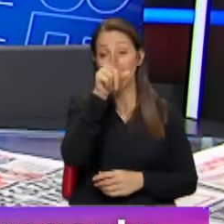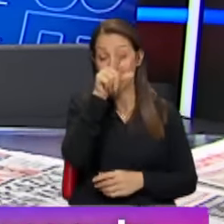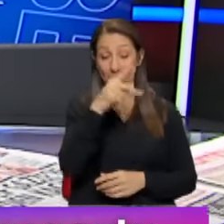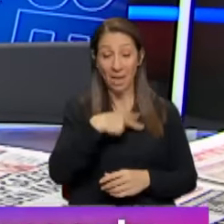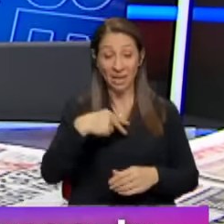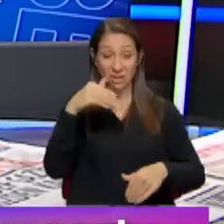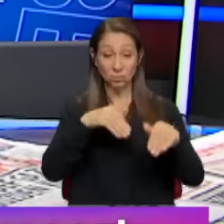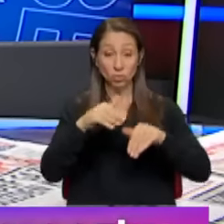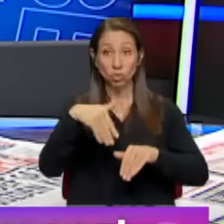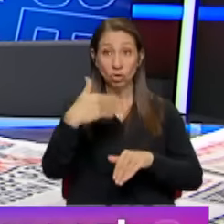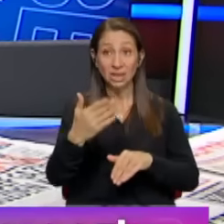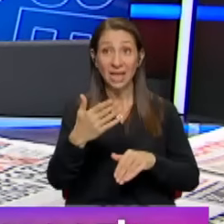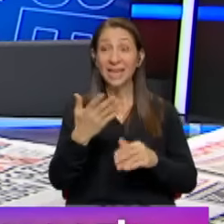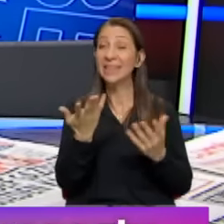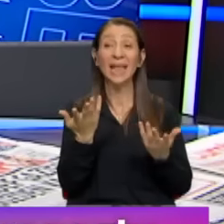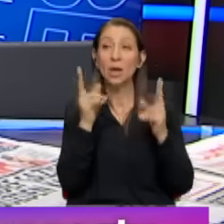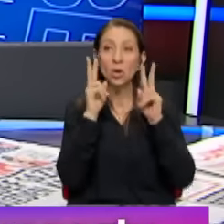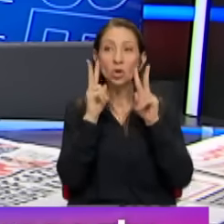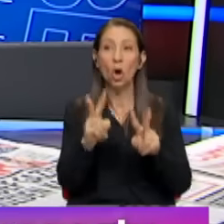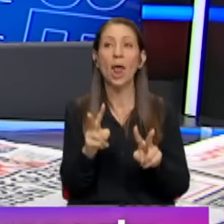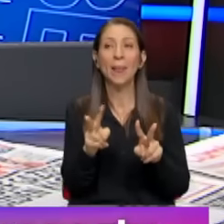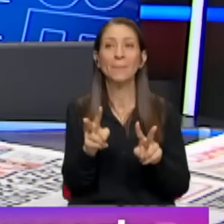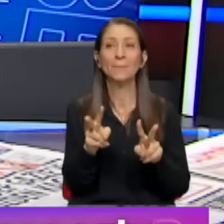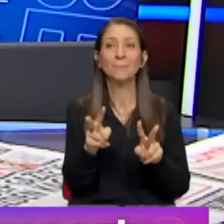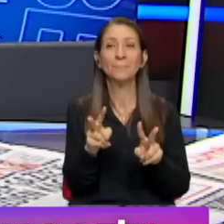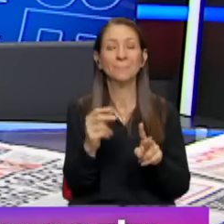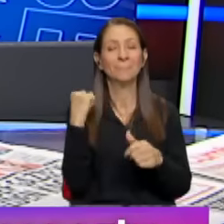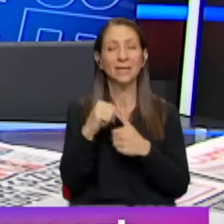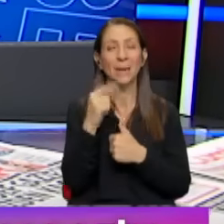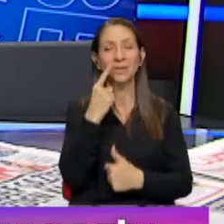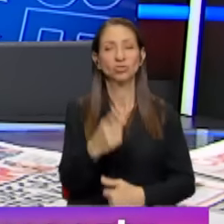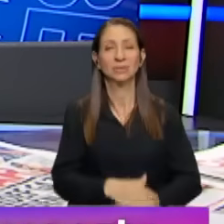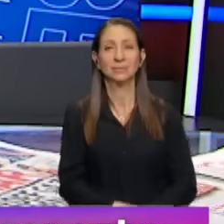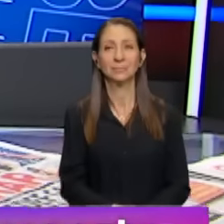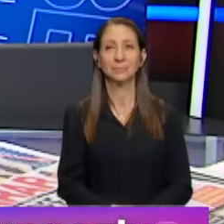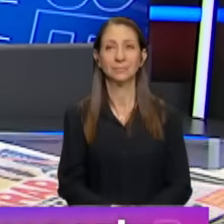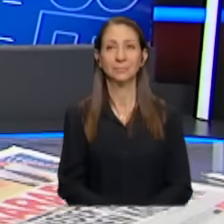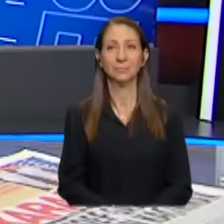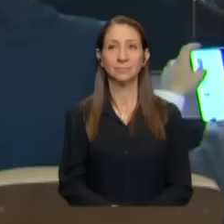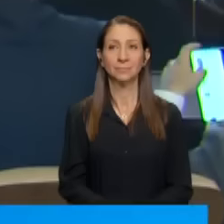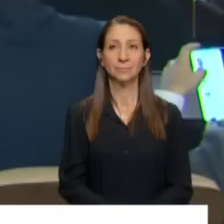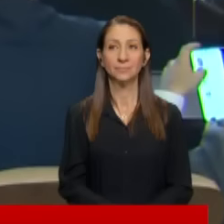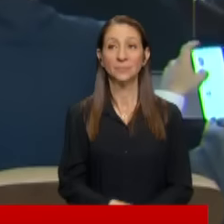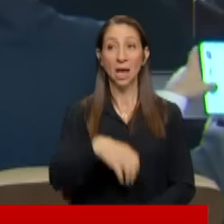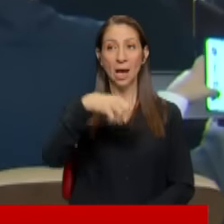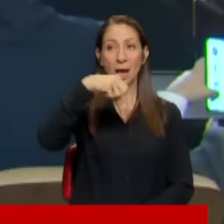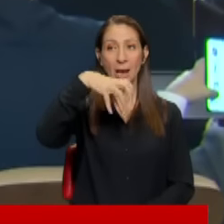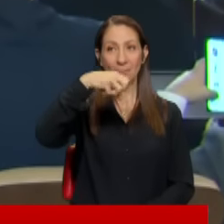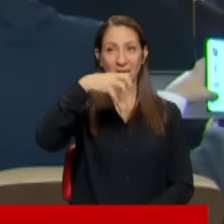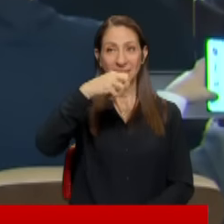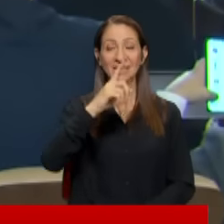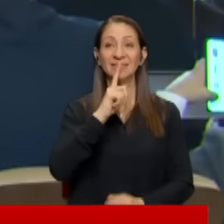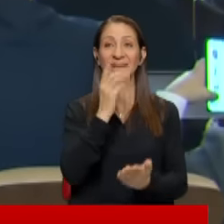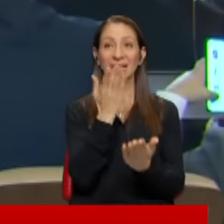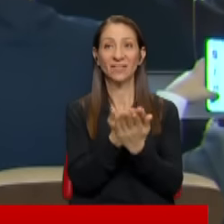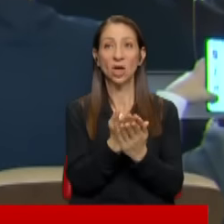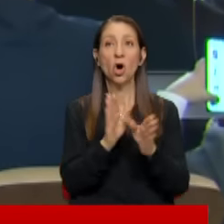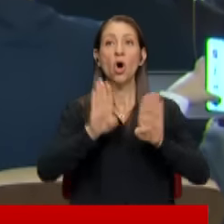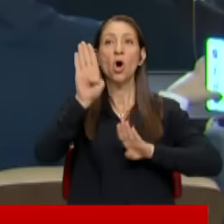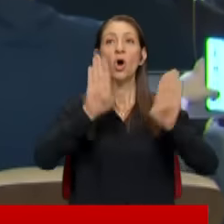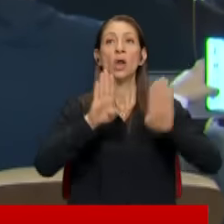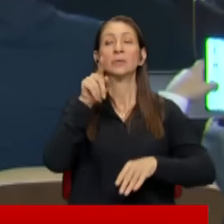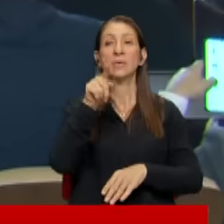yerel seçimleri sonrasında karşımıza çıkan tabloya bir kez daha bakacağız. AK Parti teklifini